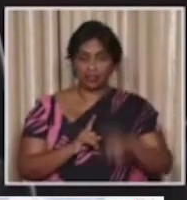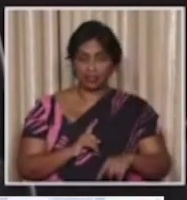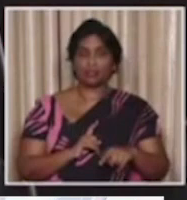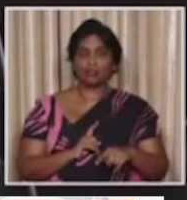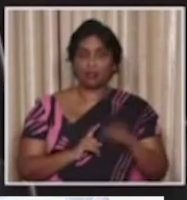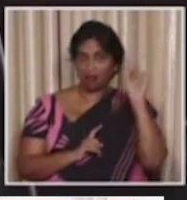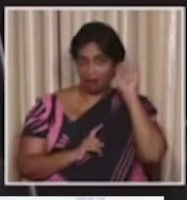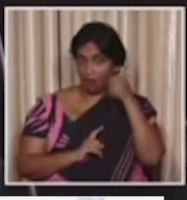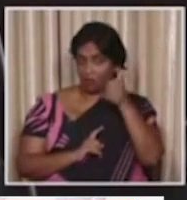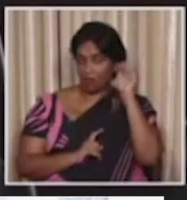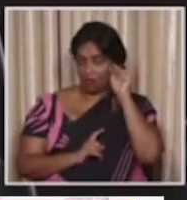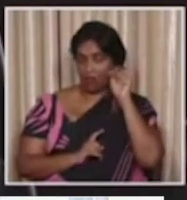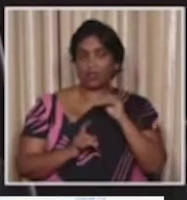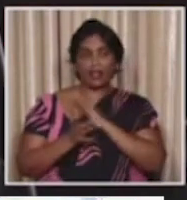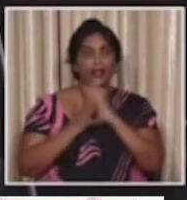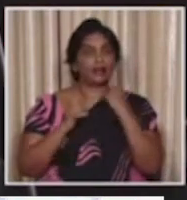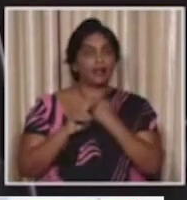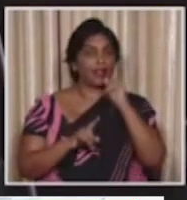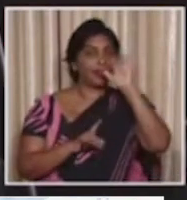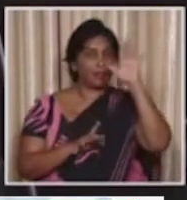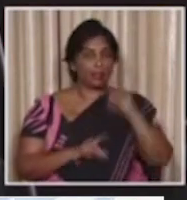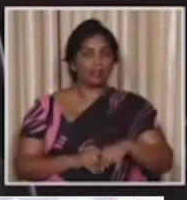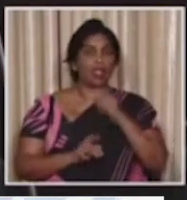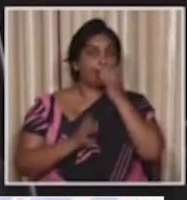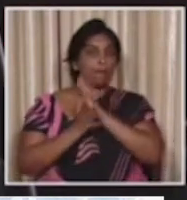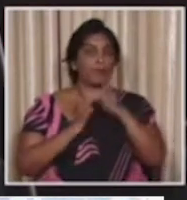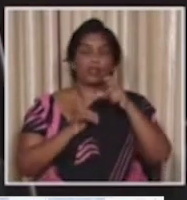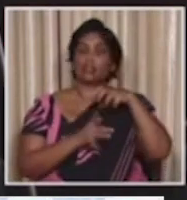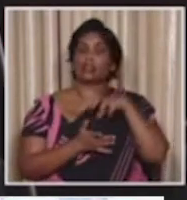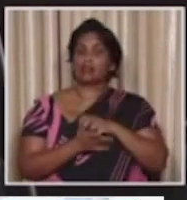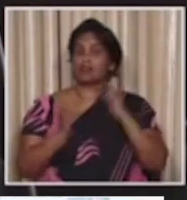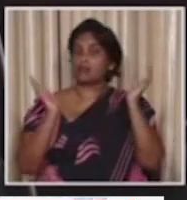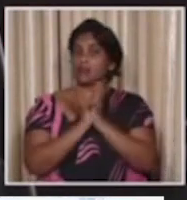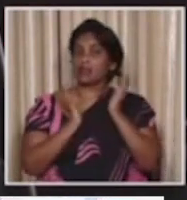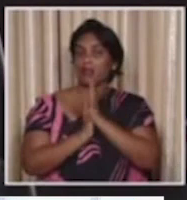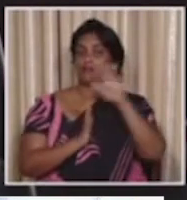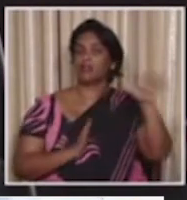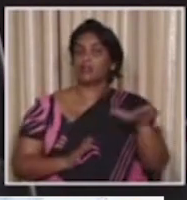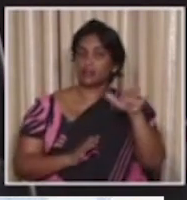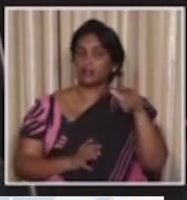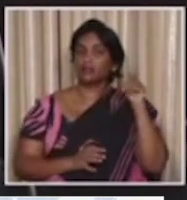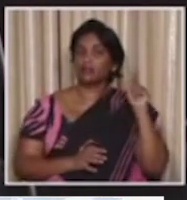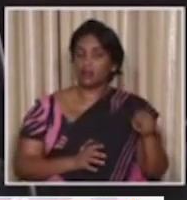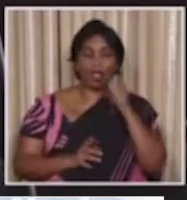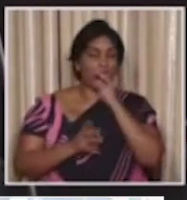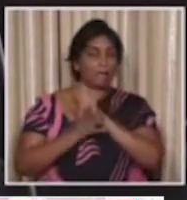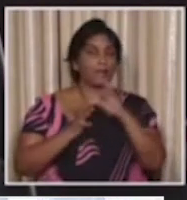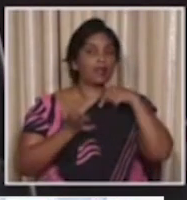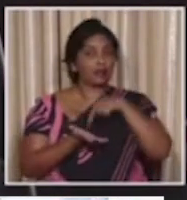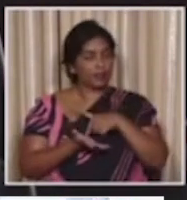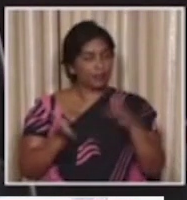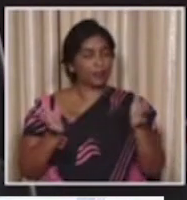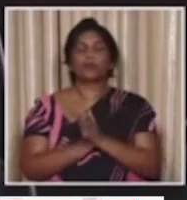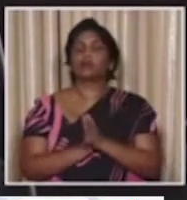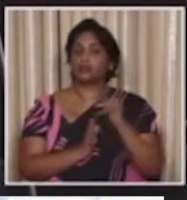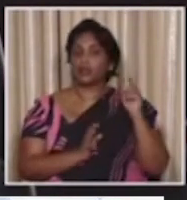මේක අහගන්න ඕනේ. දෙට හෙක්ටයාර 65000ක් තියෙන හම්බන්තොට දිස්ත්‍රික්කේ වන රක්ෂිත ප්‍රදේශ, ඒ හම්බන්තොට නගරයත් එක්ක.